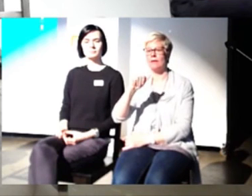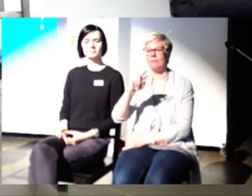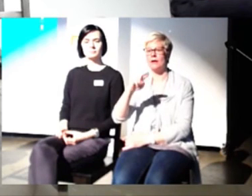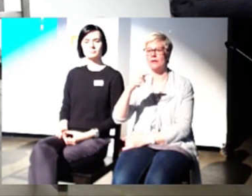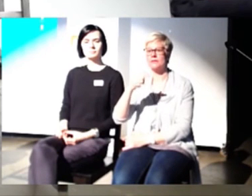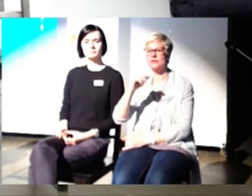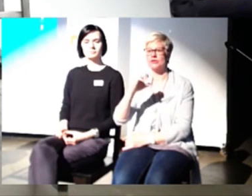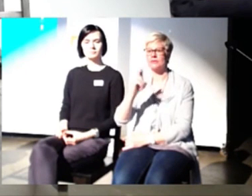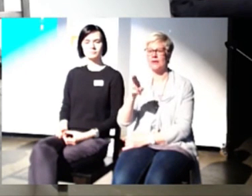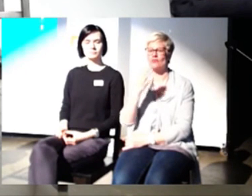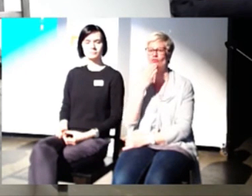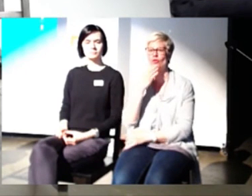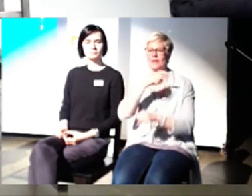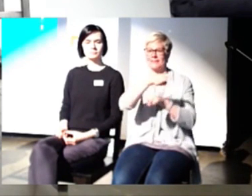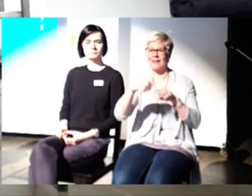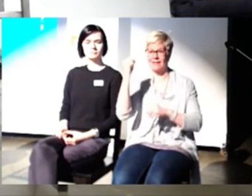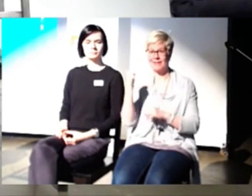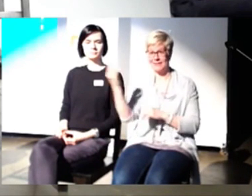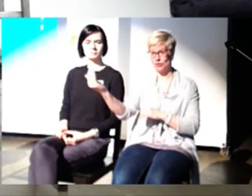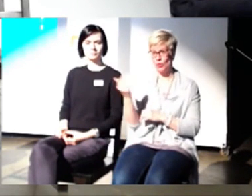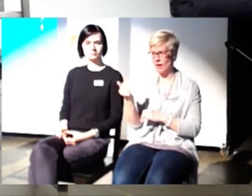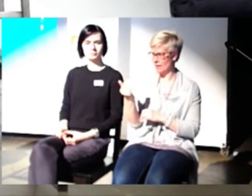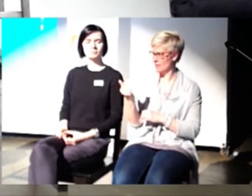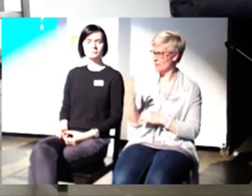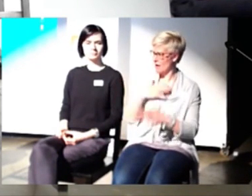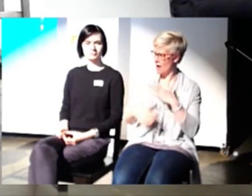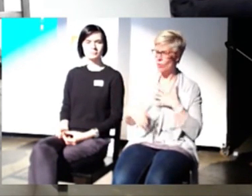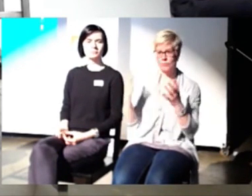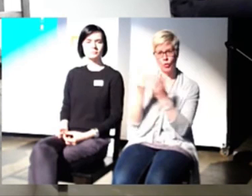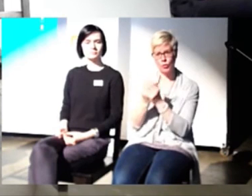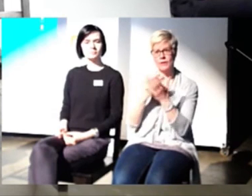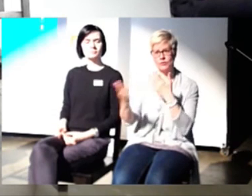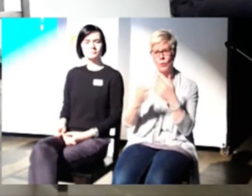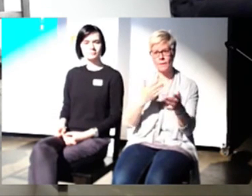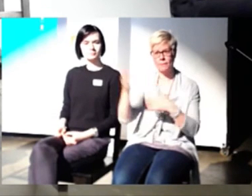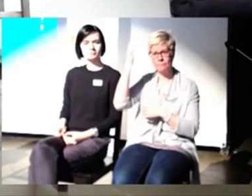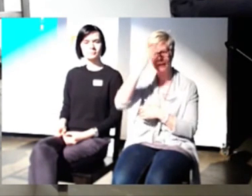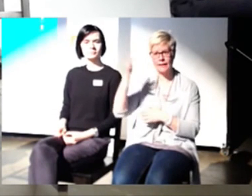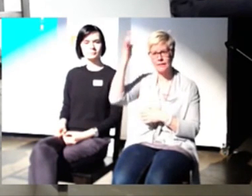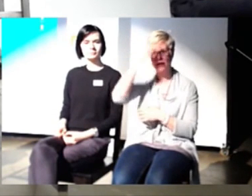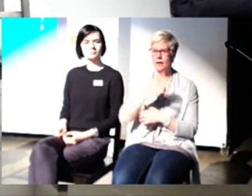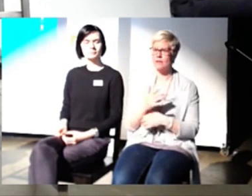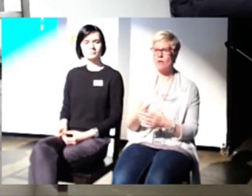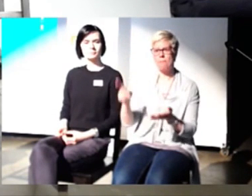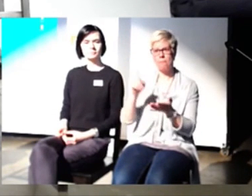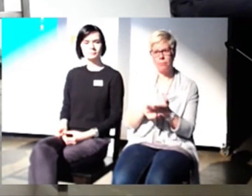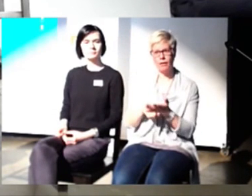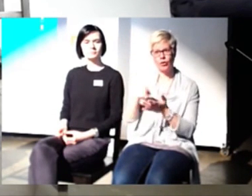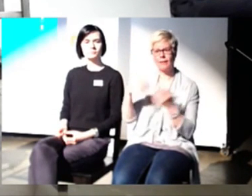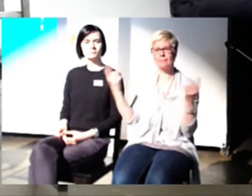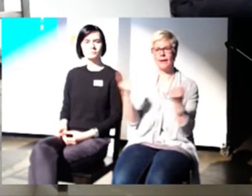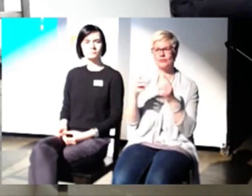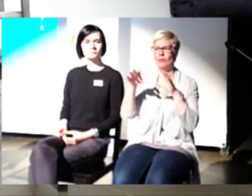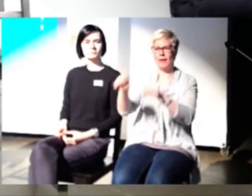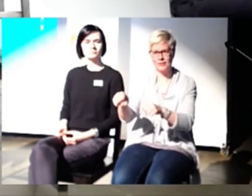kartanosta ja haluaa miettiä tätä yhdessä, että kyllä tähän jotenkin on pakko tarttua. Tätä tilaisuutta ei